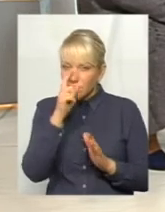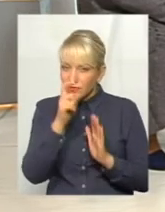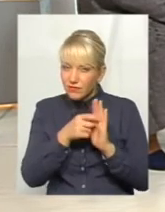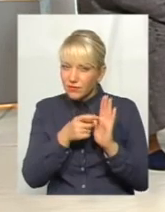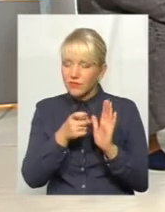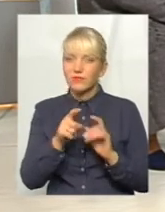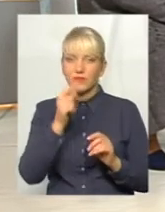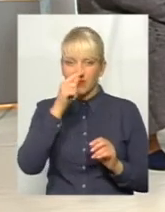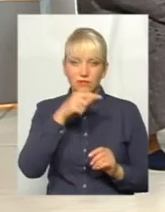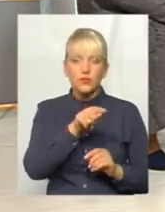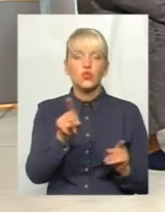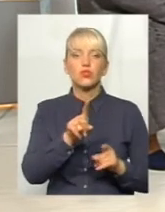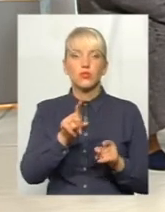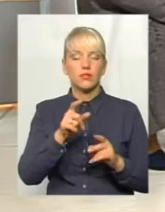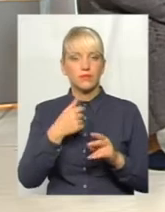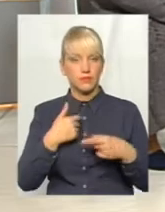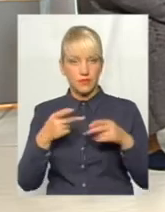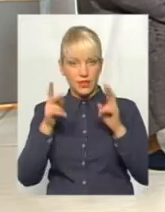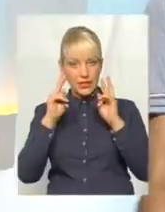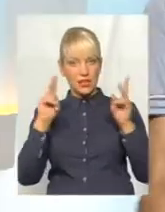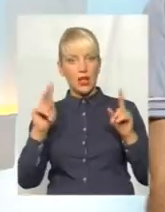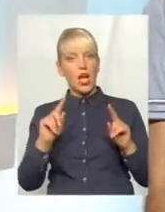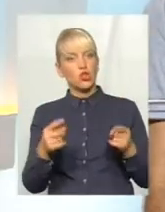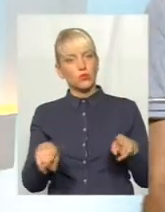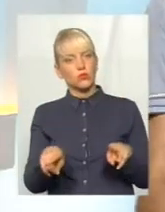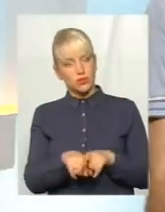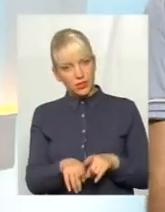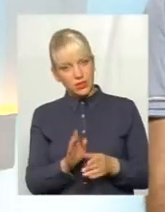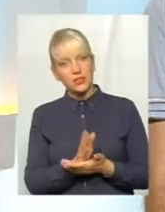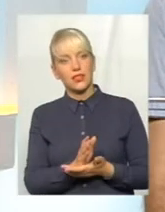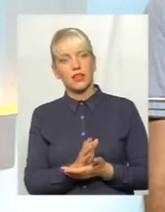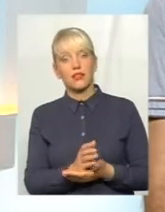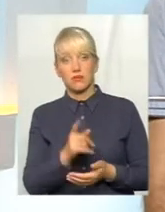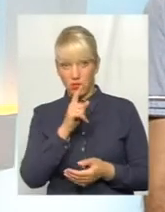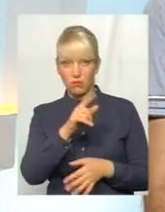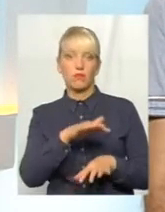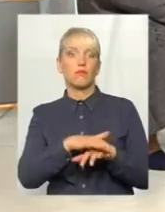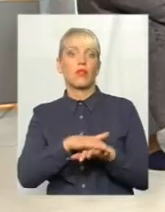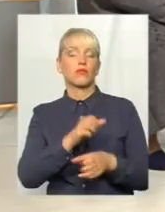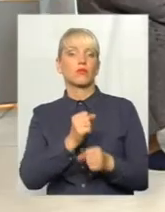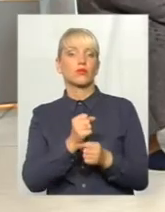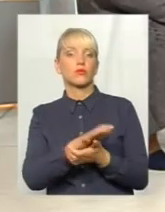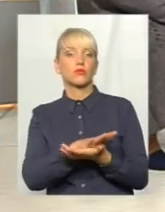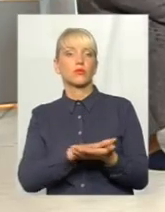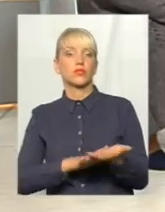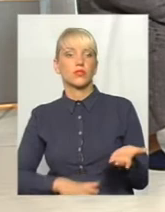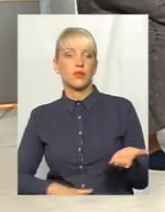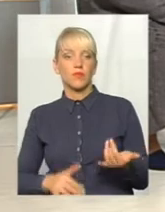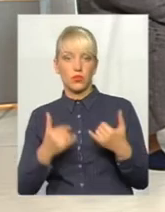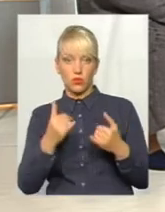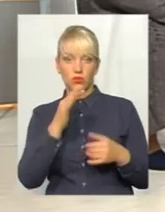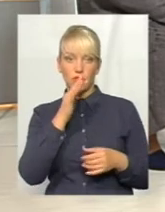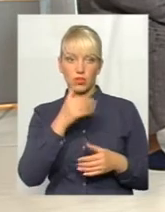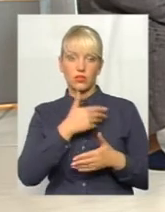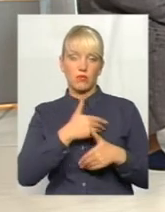нічого не відомо. Але чомусь такий факт є, і до неї там працює. Сьогоднішній час ми розуміємо, що